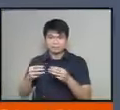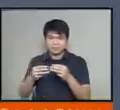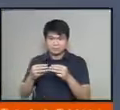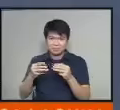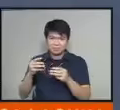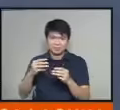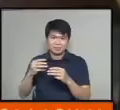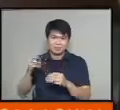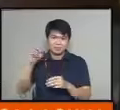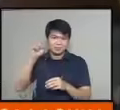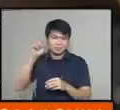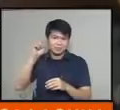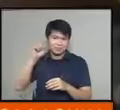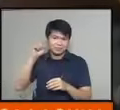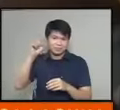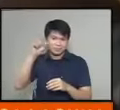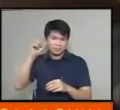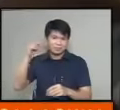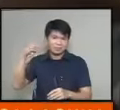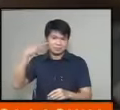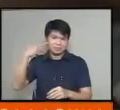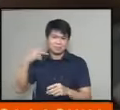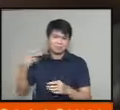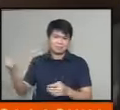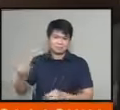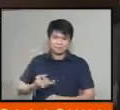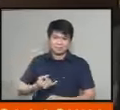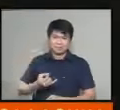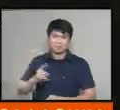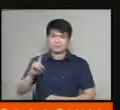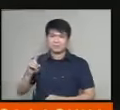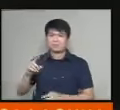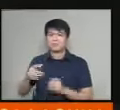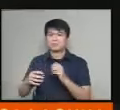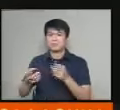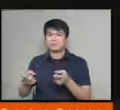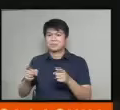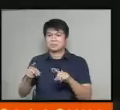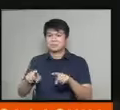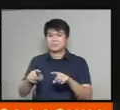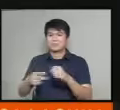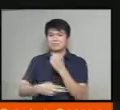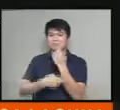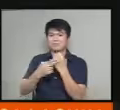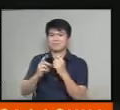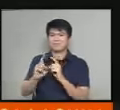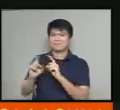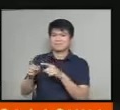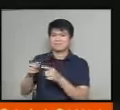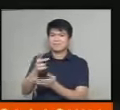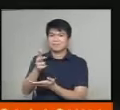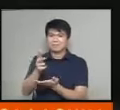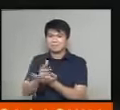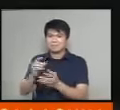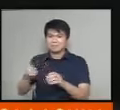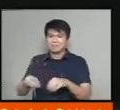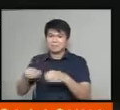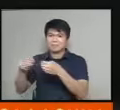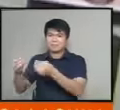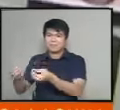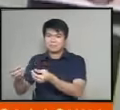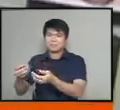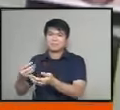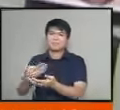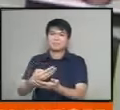Lisa Peroramas. Imbitado raw si Looney sa isang event sa hotel pero tumuli muna siya sa parking lot kung saan nag-abot umano siya sa